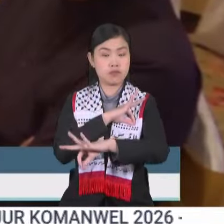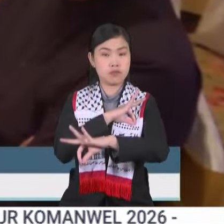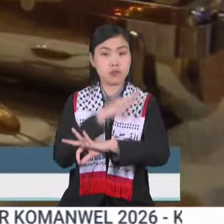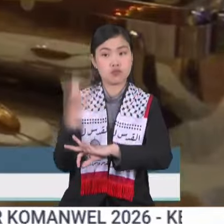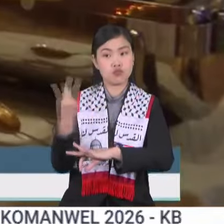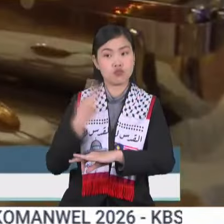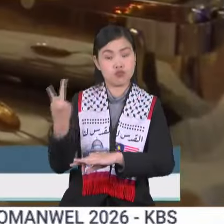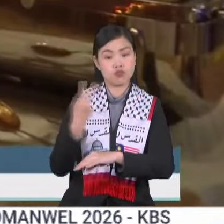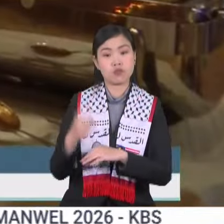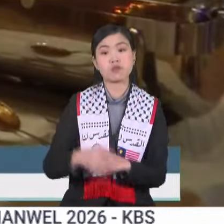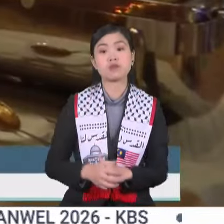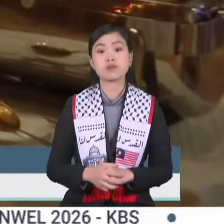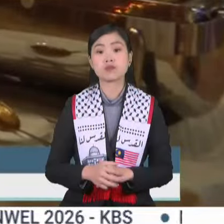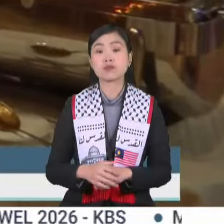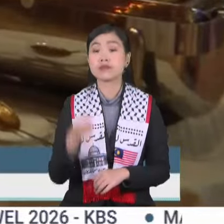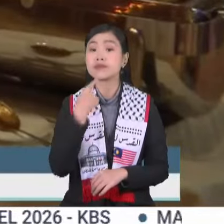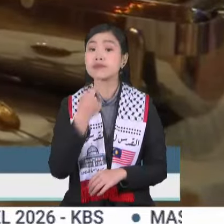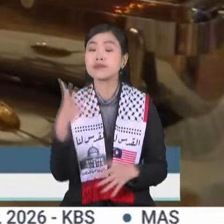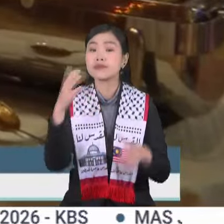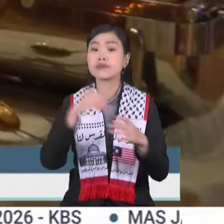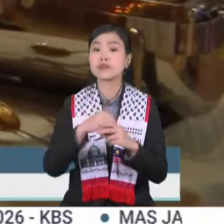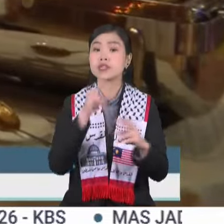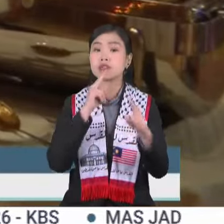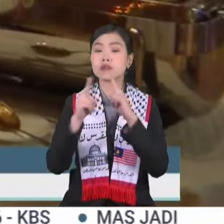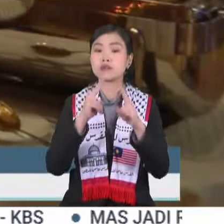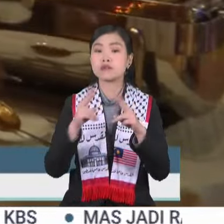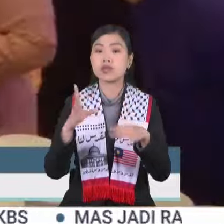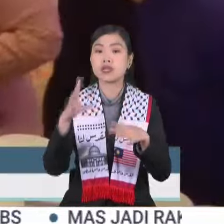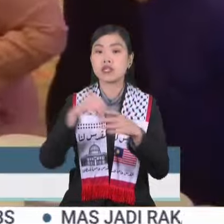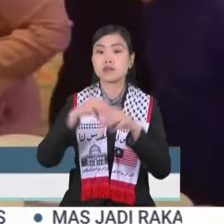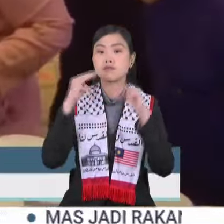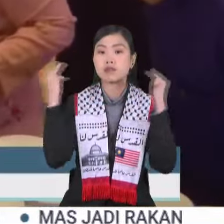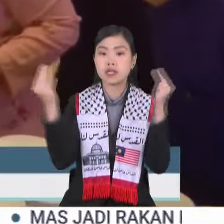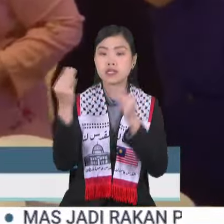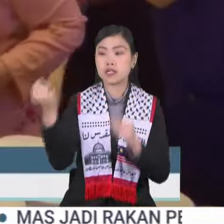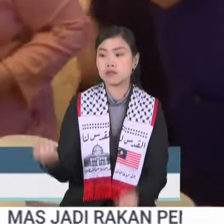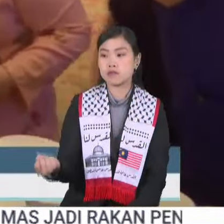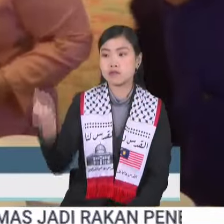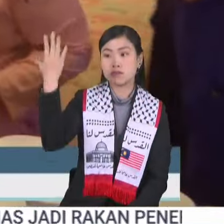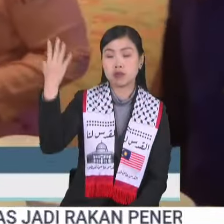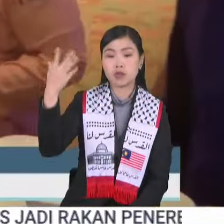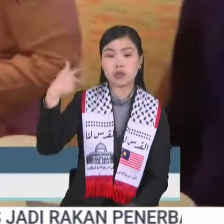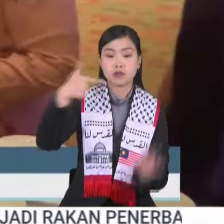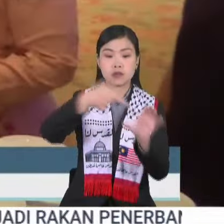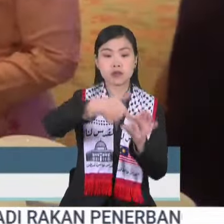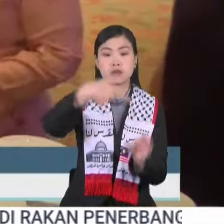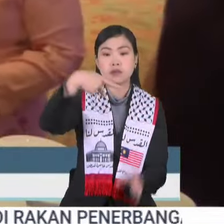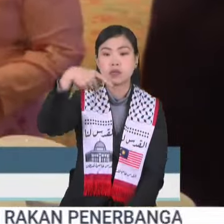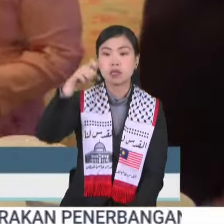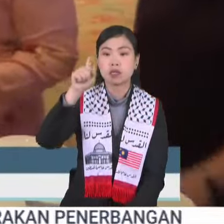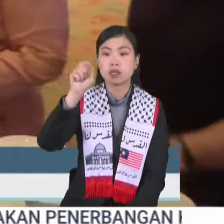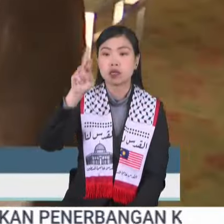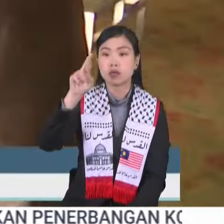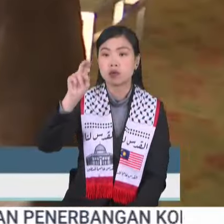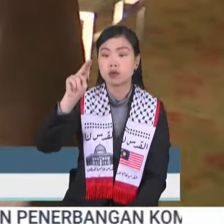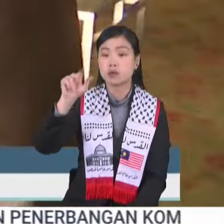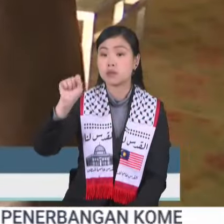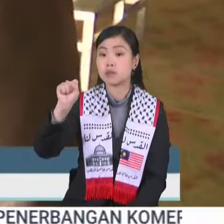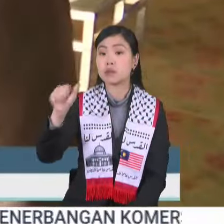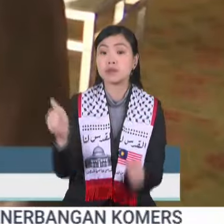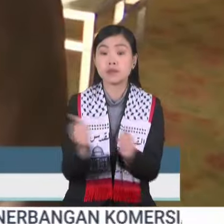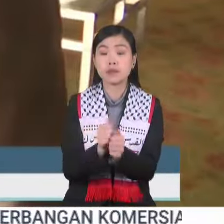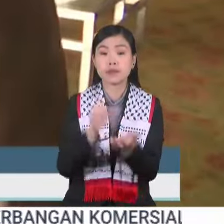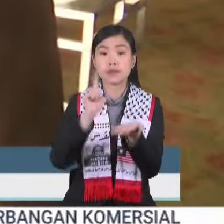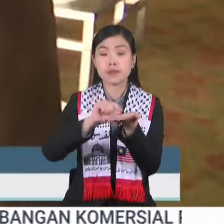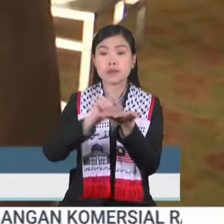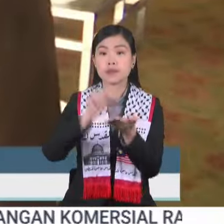terlibat Beliau berkata demikian dalam ucapannya Sempena Majlis berbuka puasa Petronas bersama media Sabah Majlis